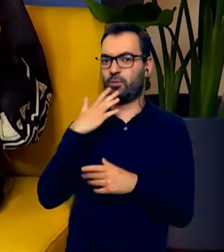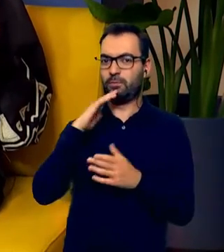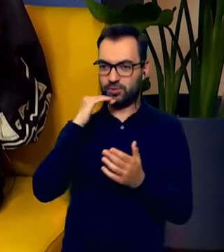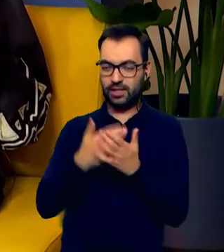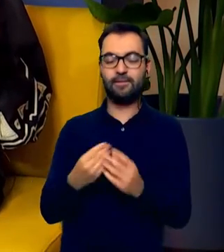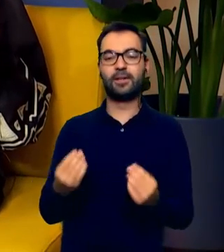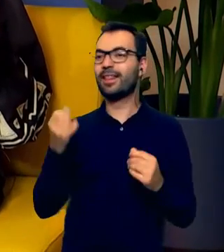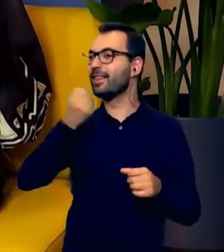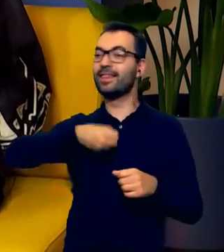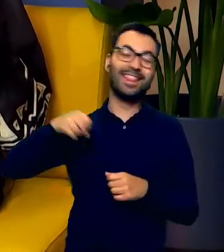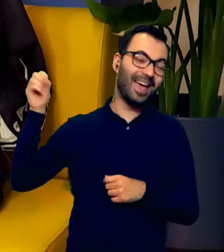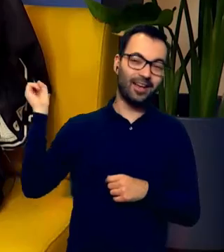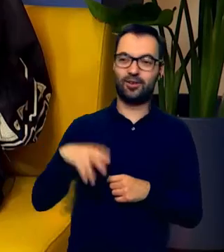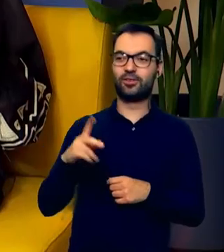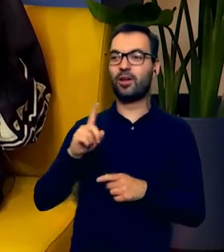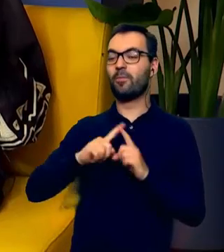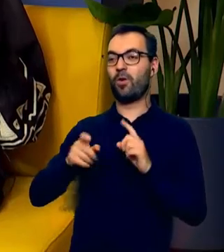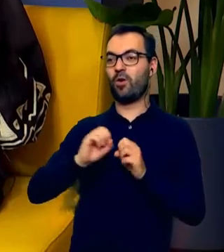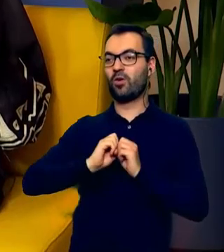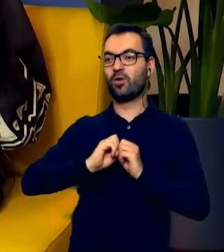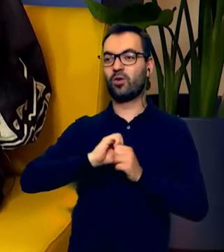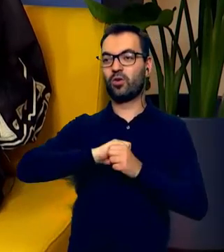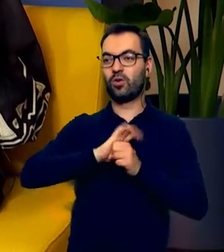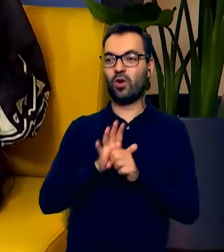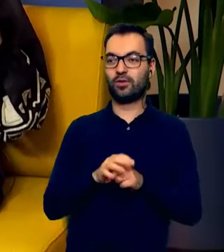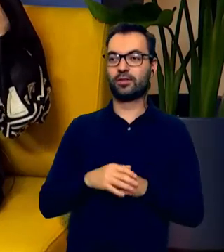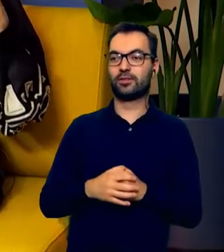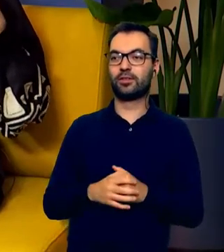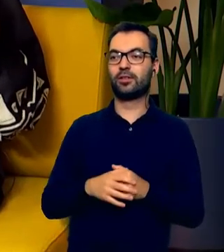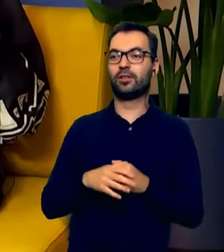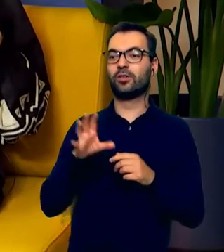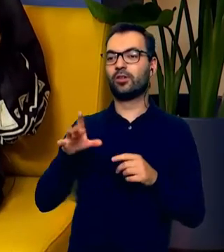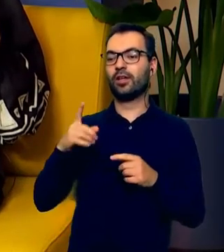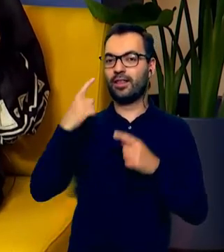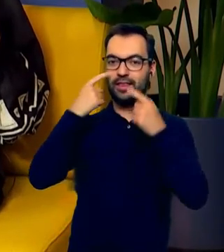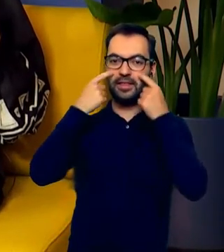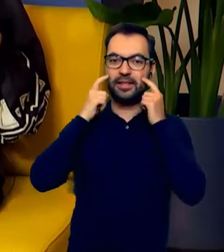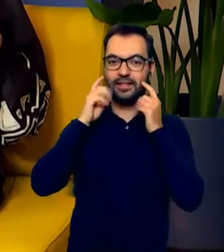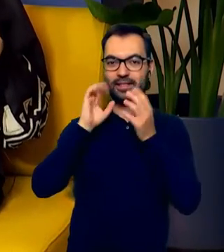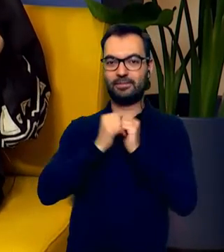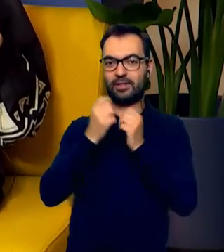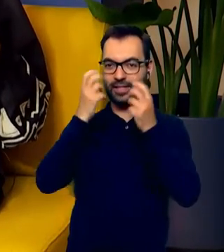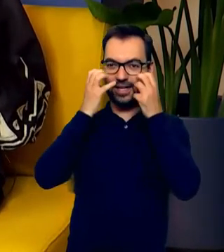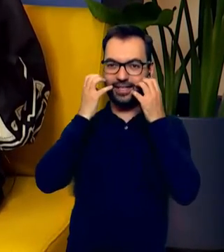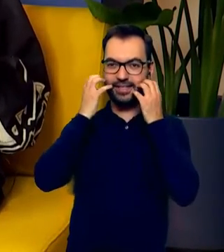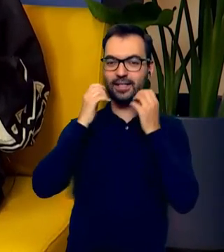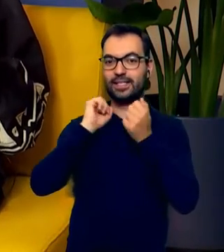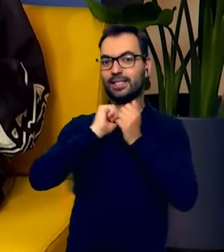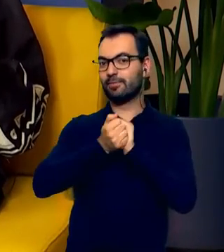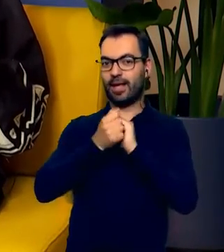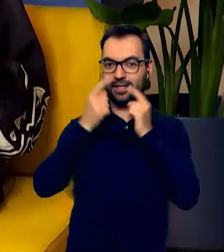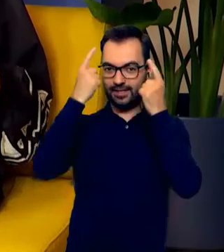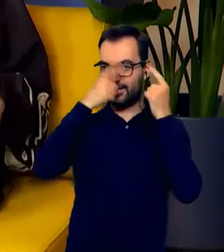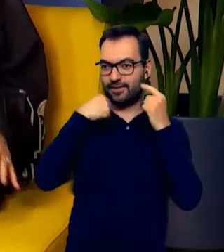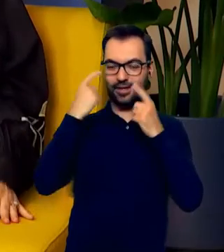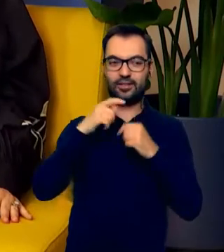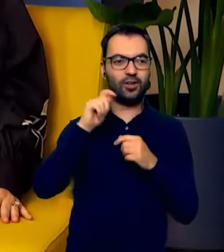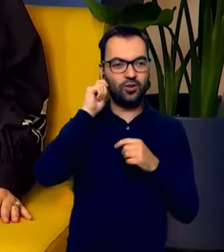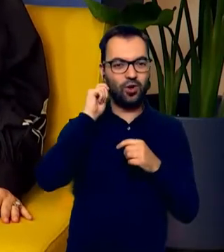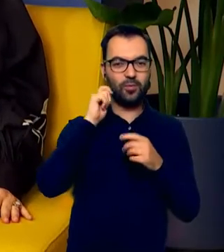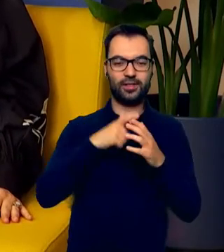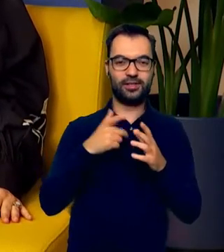że to robi, bo najgorzej właśnie, że po COVID-zie na przykład wiele osób, COVID zmienił rysy twarzy, prawda? To była masowa zmiana rysów twarzy. Diety